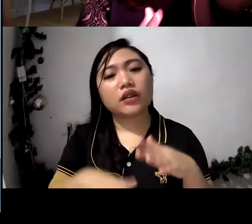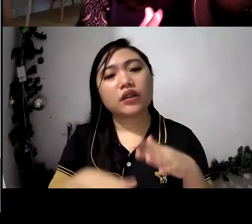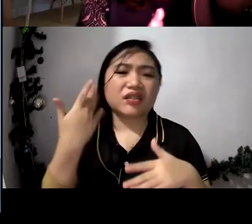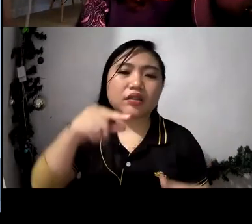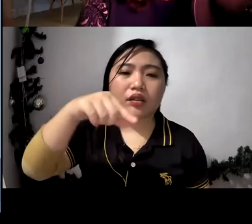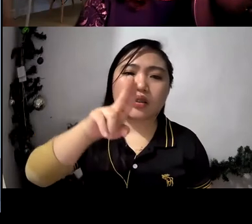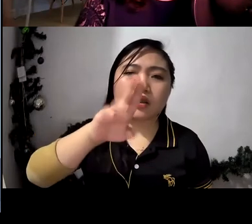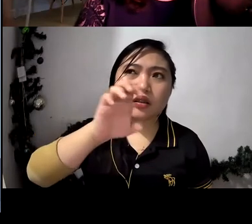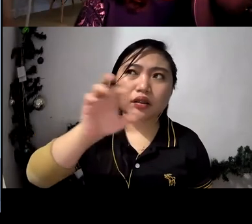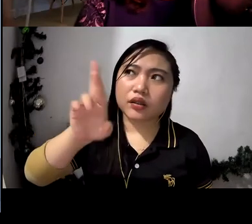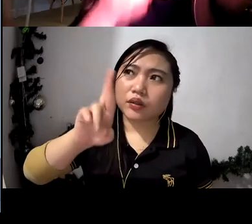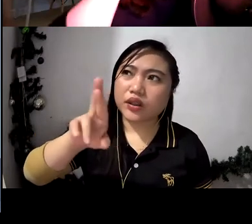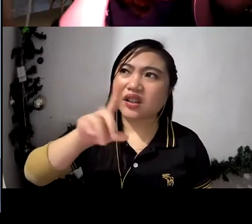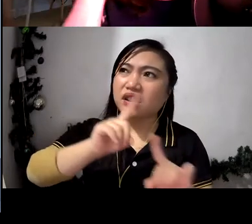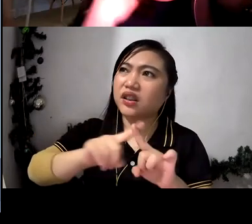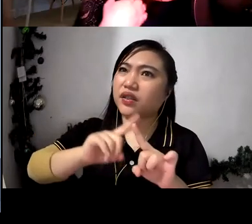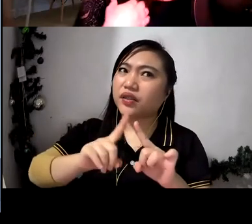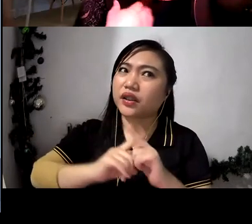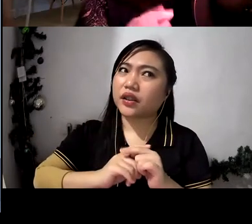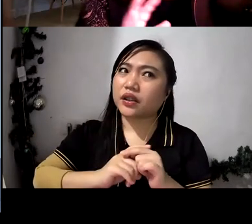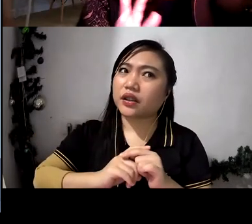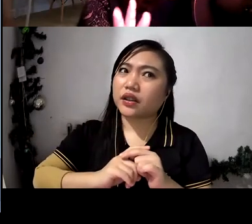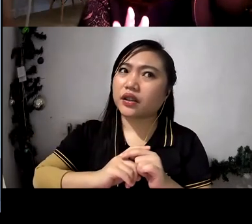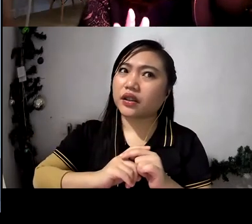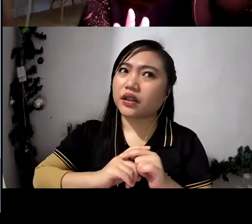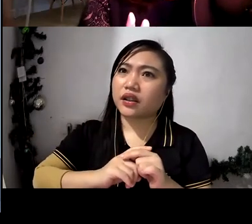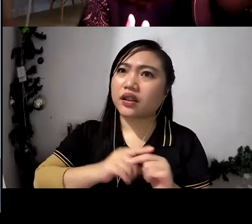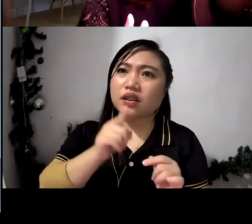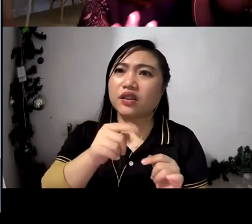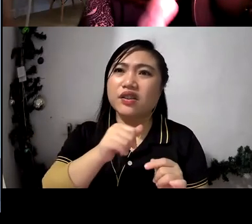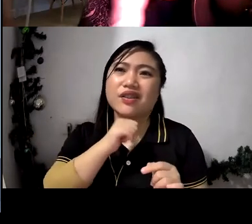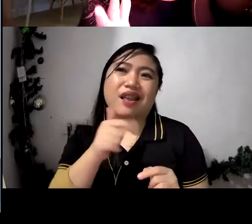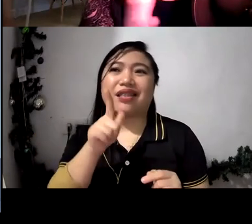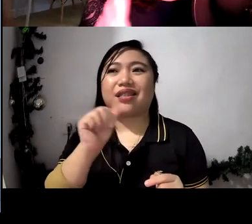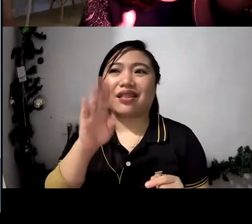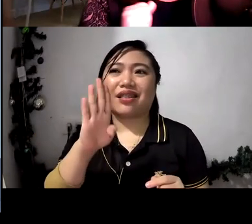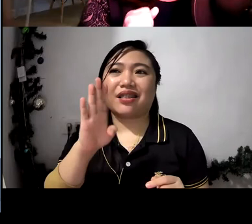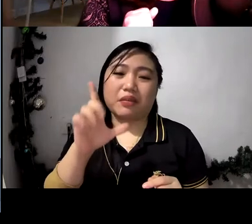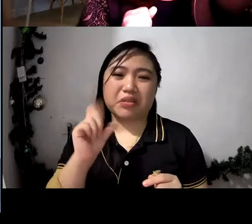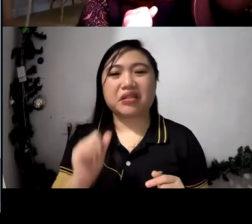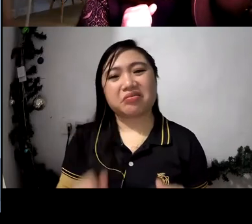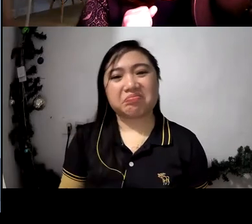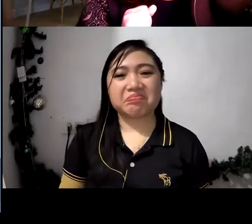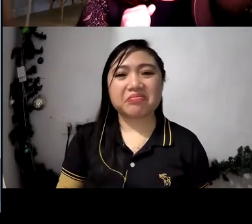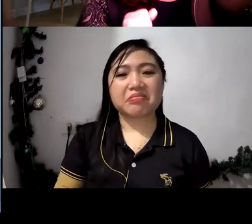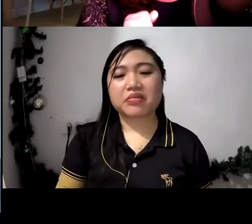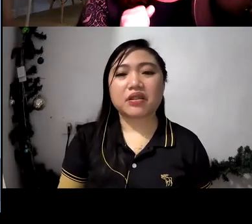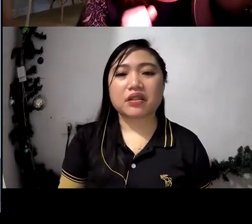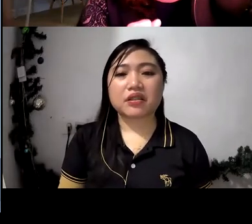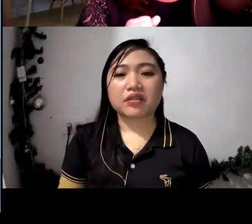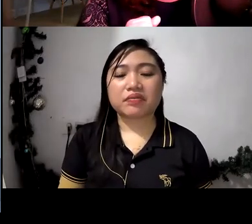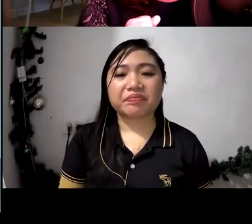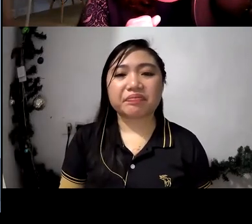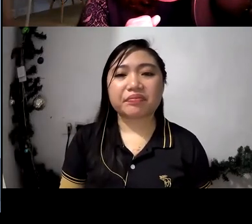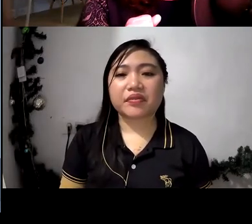very different, no? Kasi ang queer ay you don't want to be labeled, no? There are countries, for example, na napaka-importante na